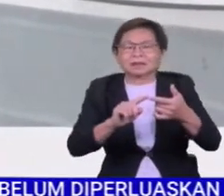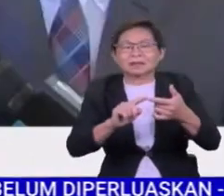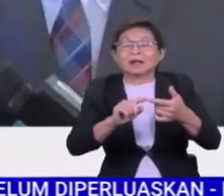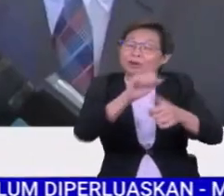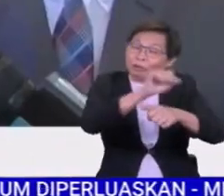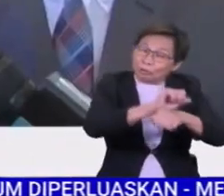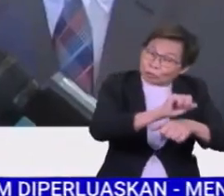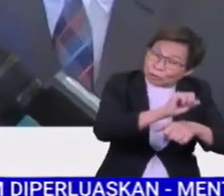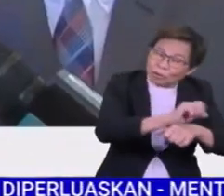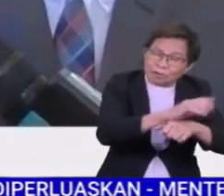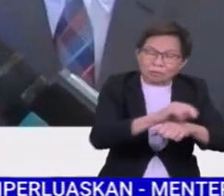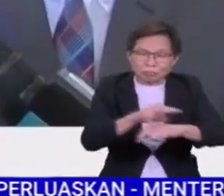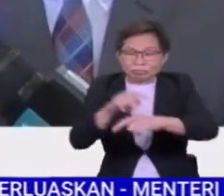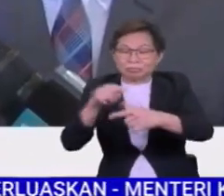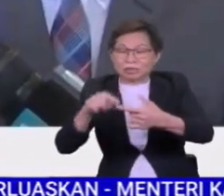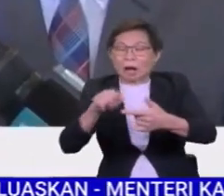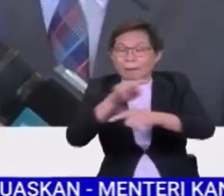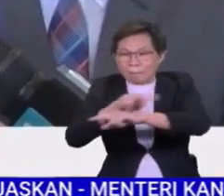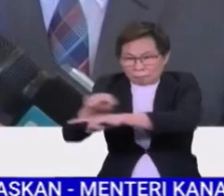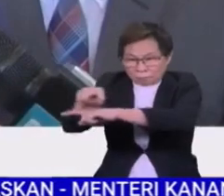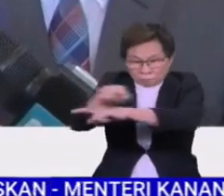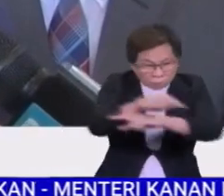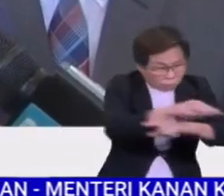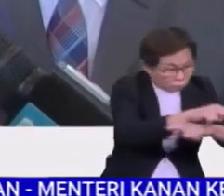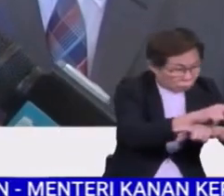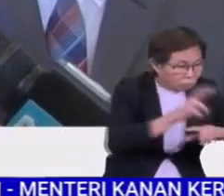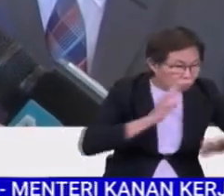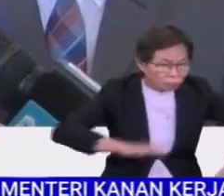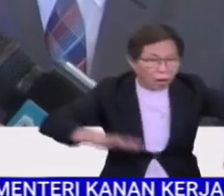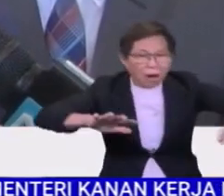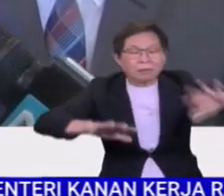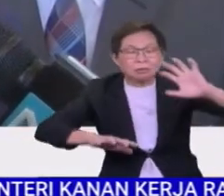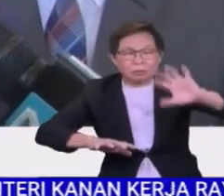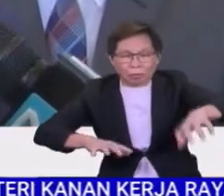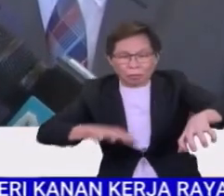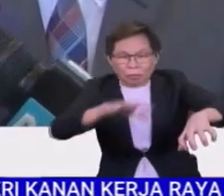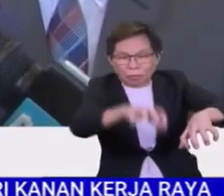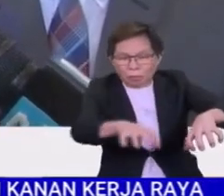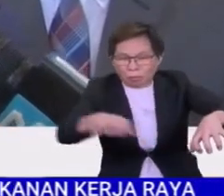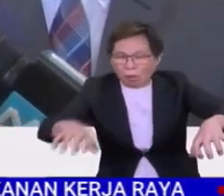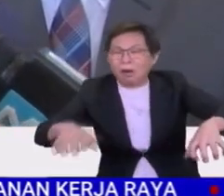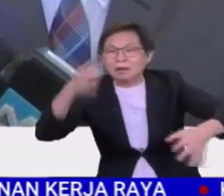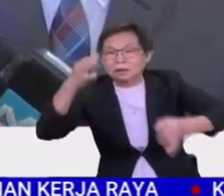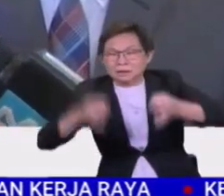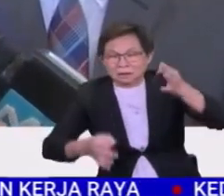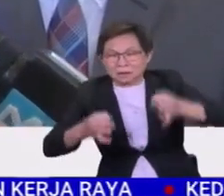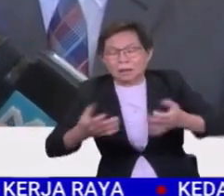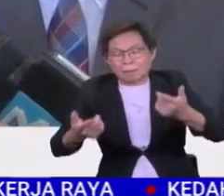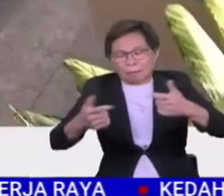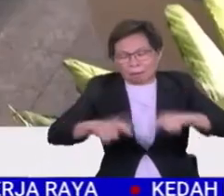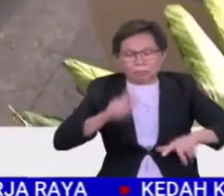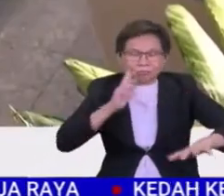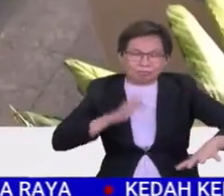juga memantau keadaan banjir di daerah-daerah JK